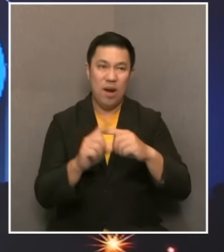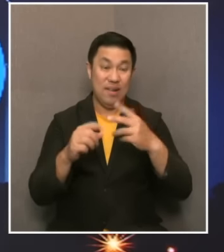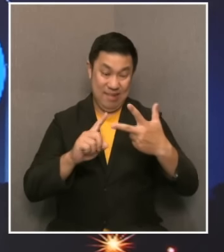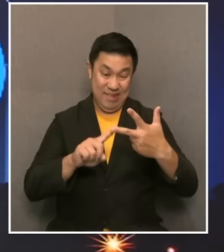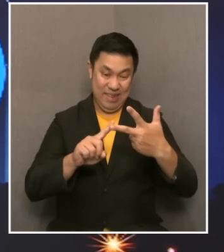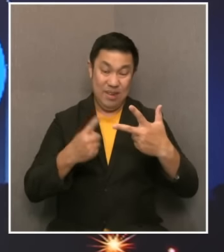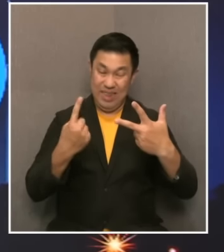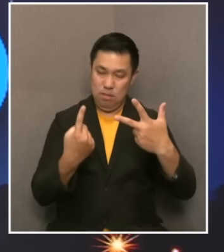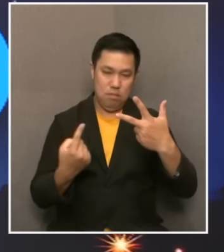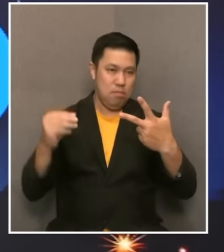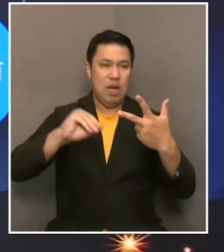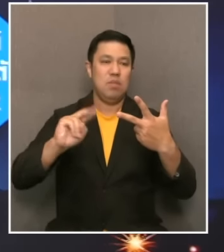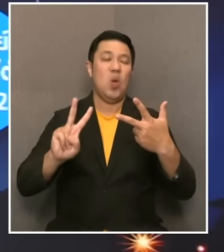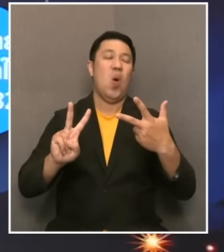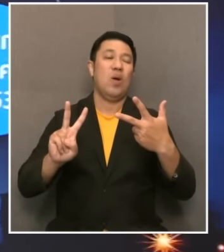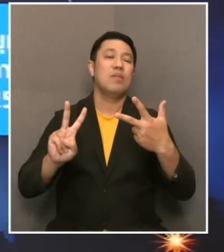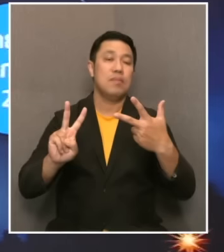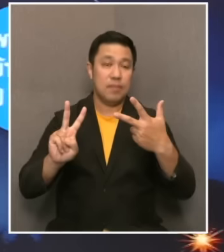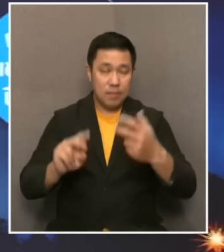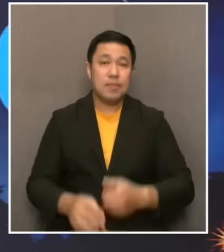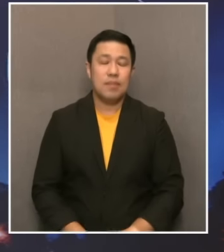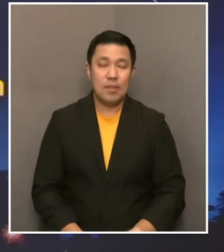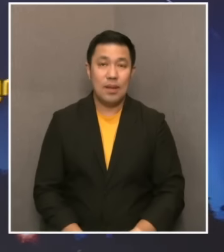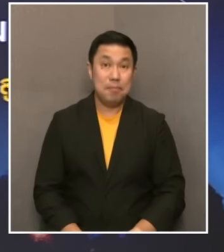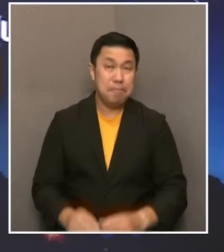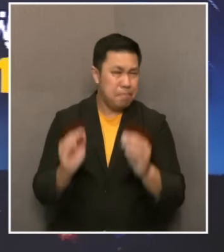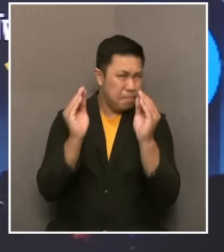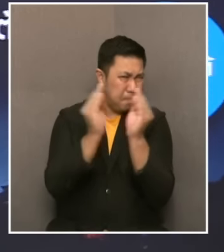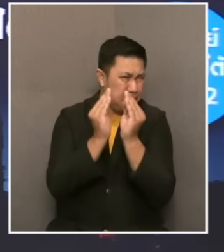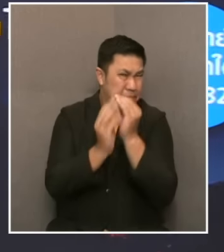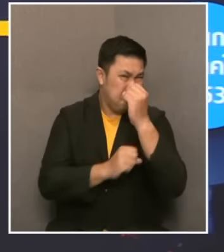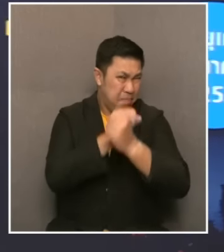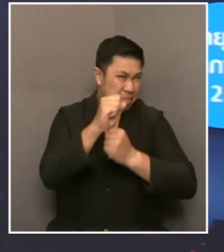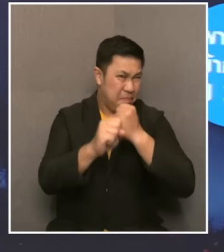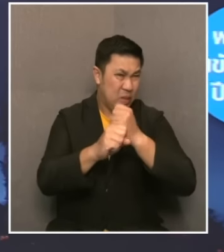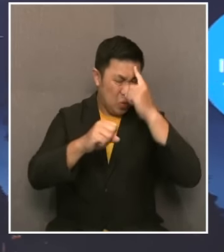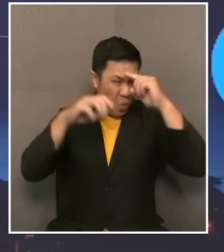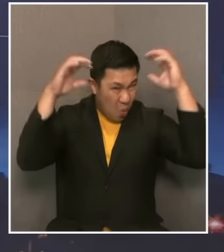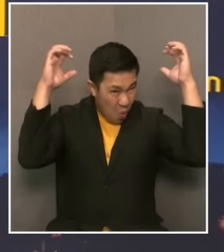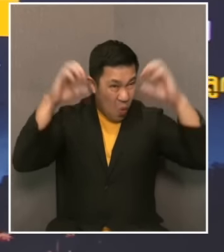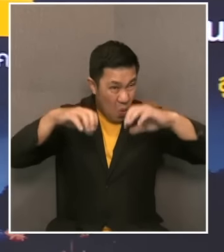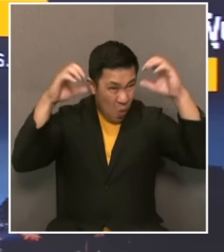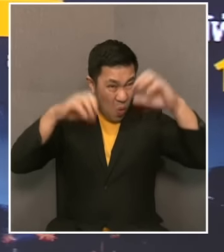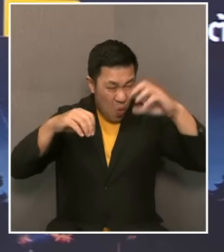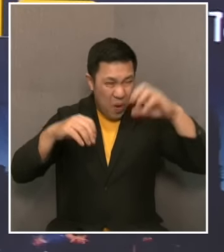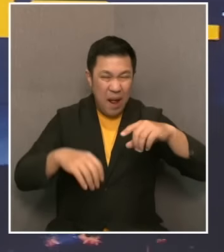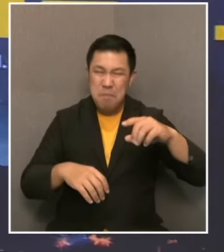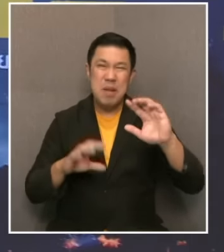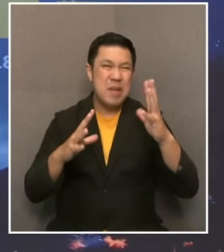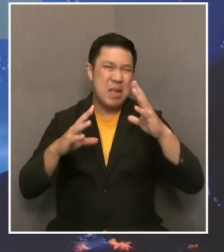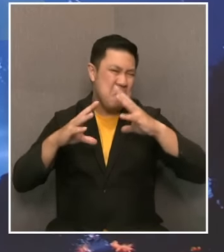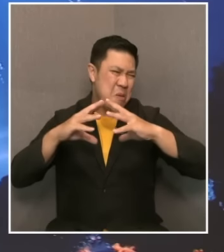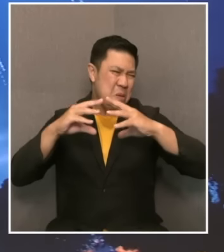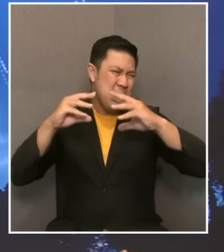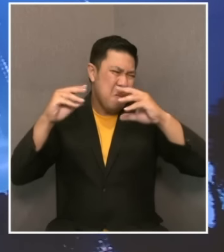เองนะครับคุณผู้ชมครับต้องบอกว่าจากสถิติแล้วเนี่ยในช่วงปีที่ประเทศไทยเผชิญกับเอลนินโญเนี่ยนะครับก็จะไม่มี